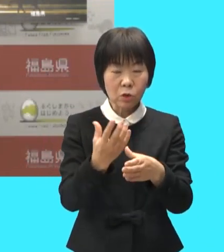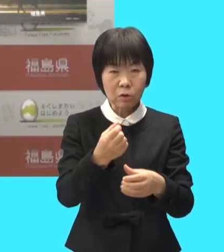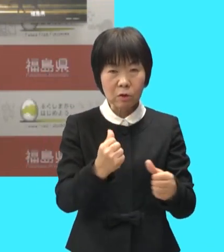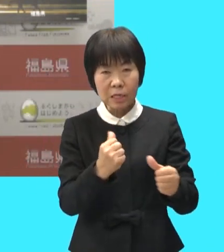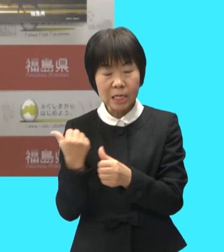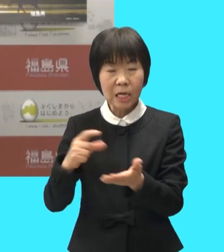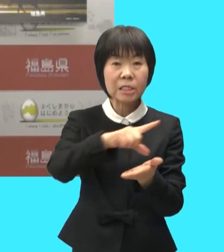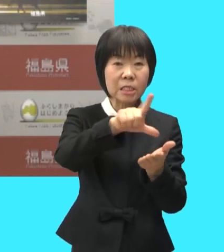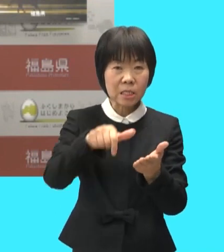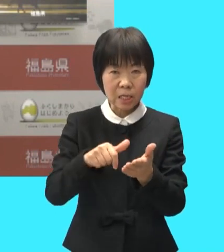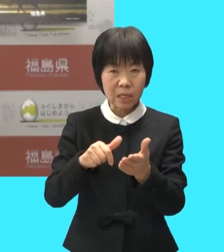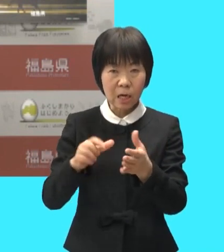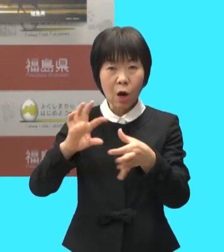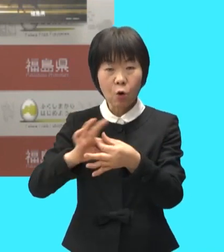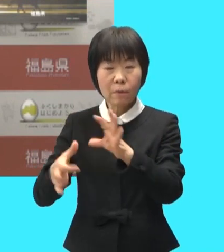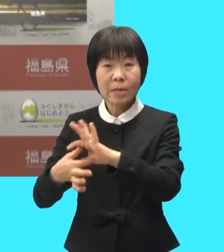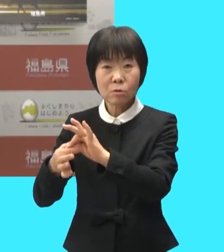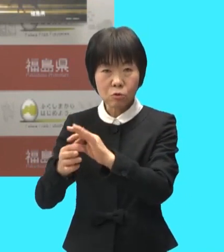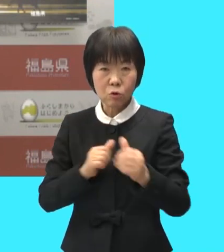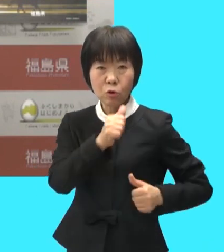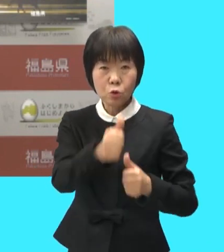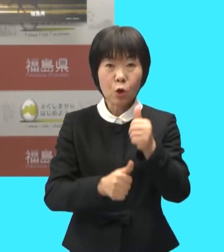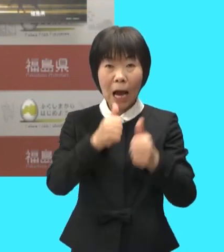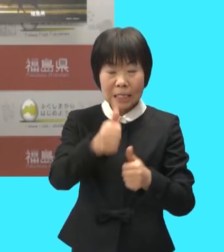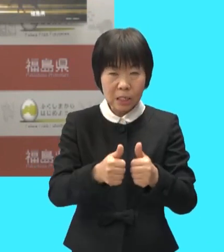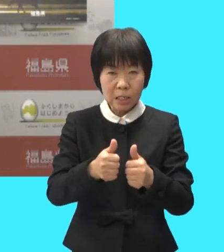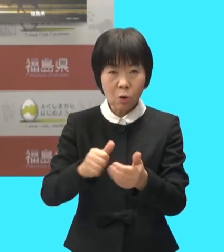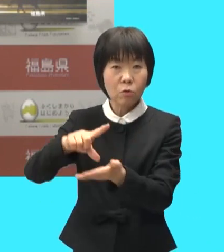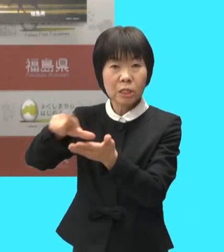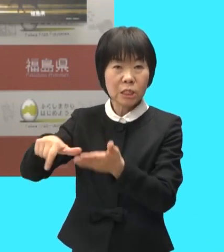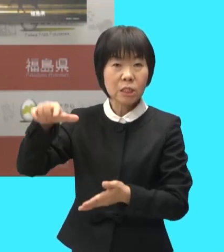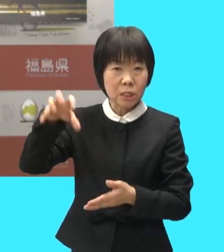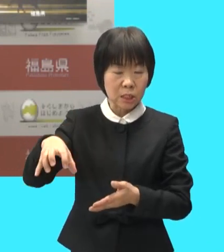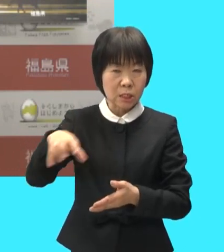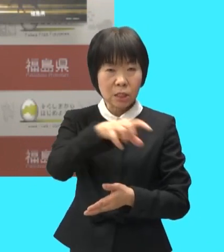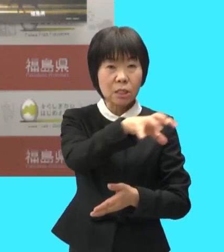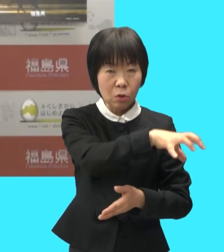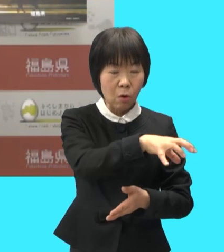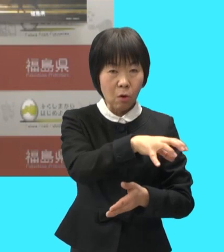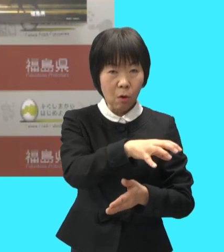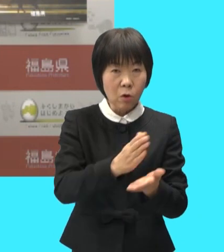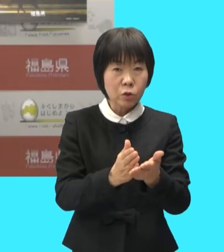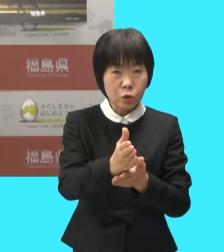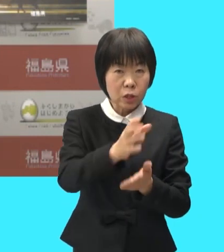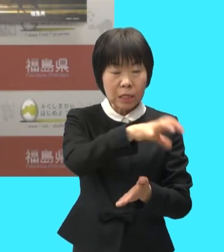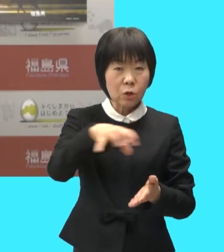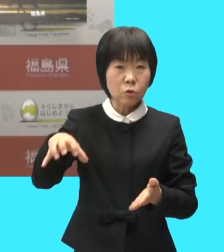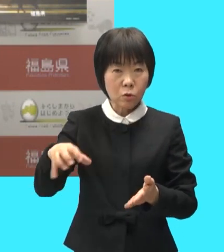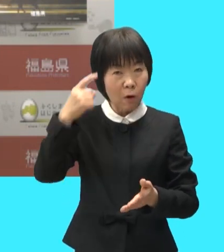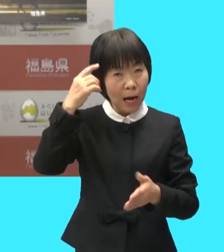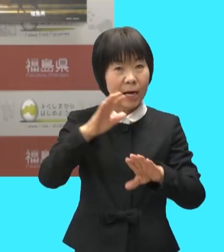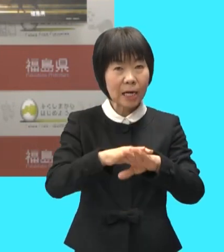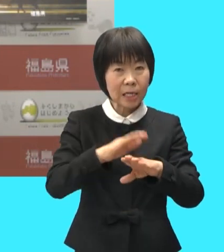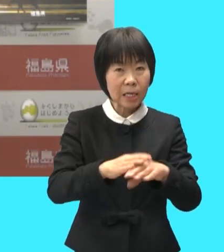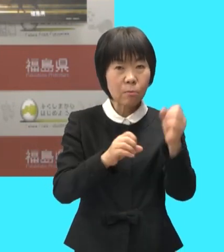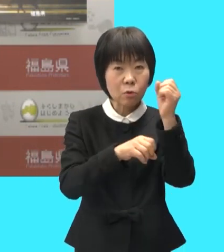リンピックゆかりの市町村など通過対象となる市町村の考え方に基づき、県内のル